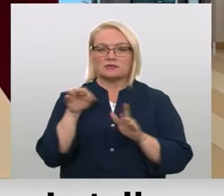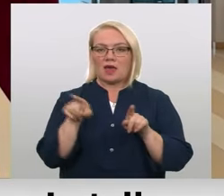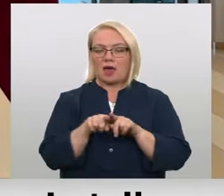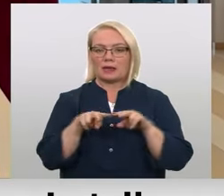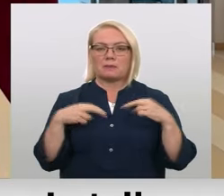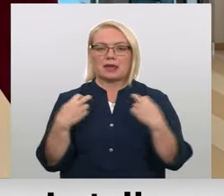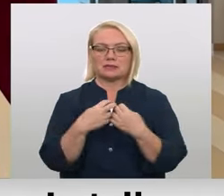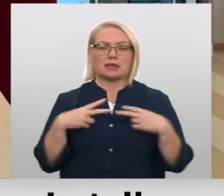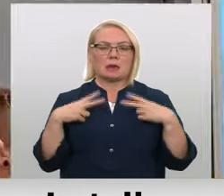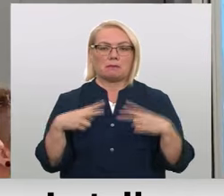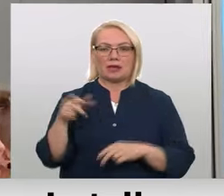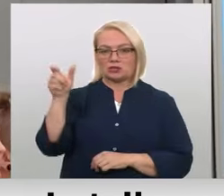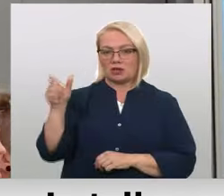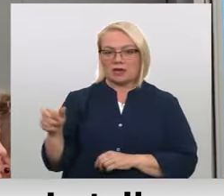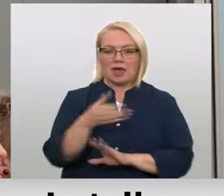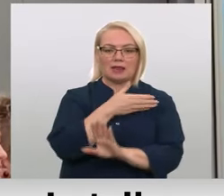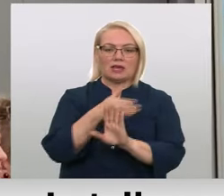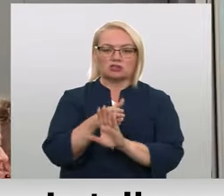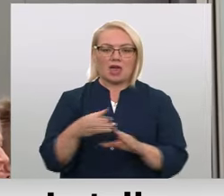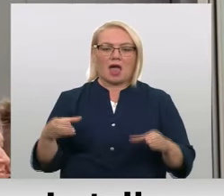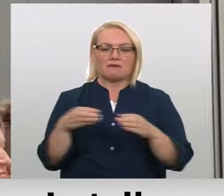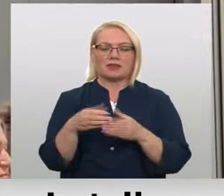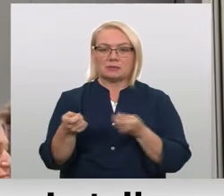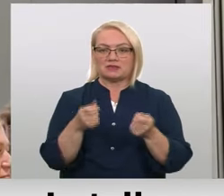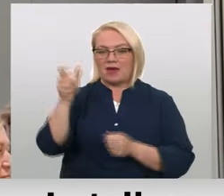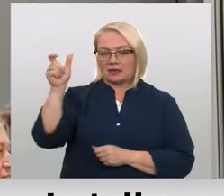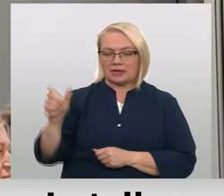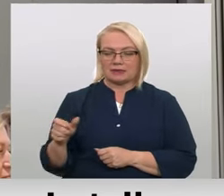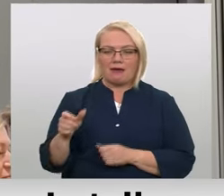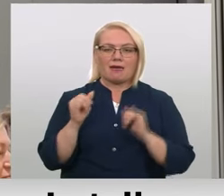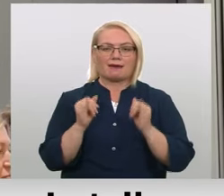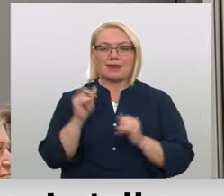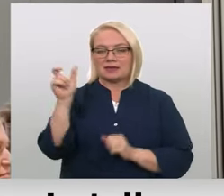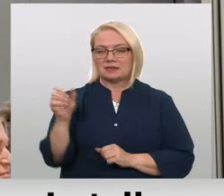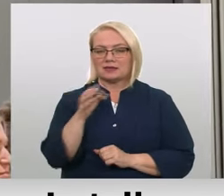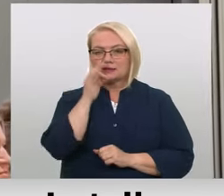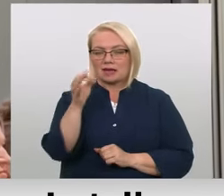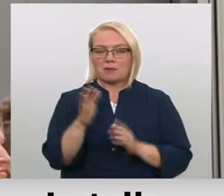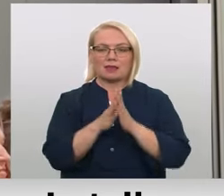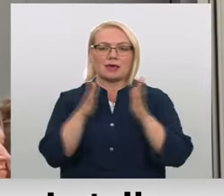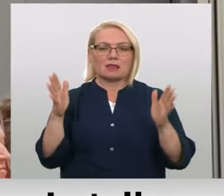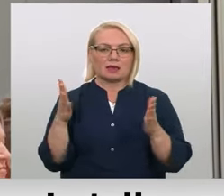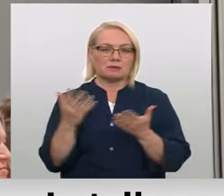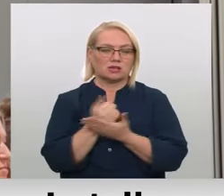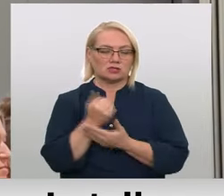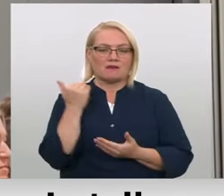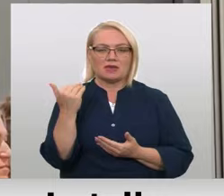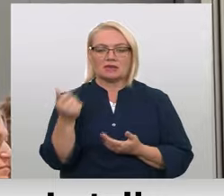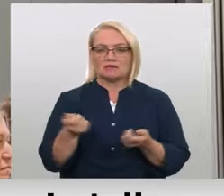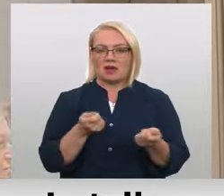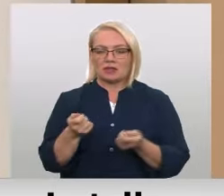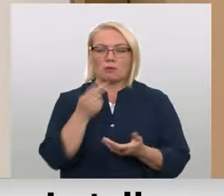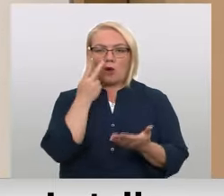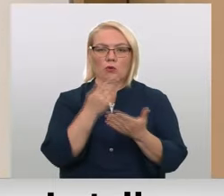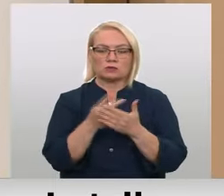prezidija priekšsēdi. Līdšanējā apvienības vadītāja Justīna Krēsliņa atzina, ka par lielākajiem sasniegumiem viņas vadībā